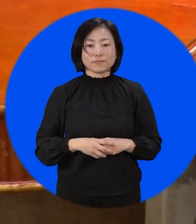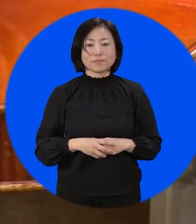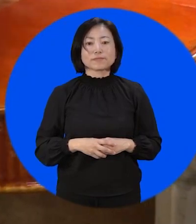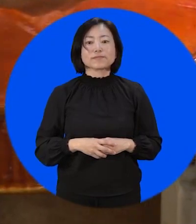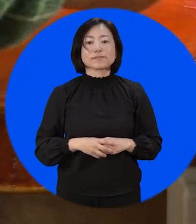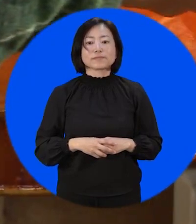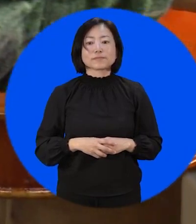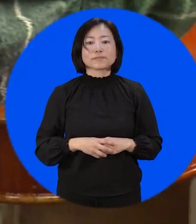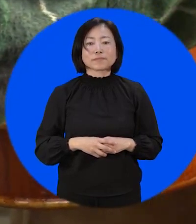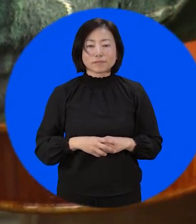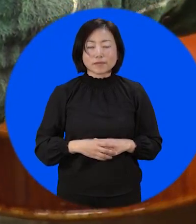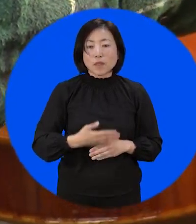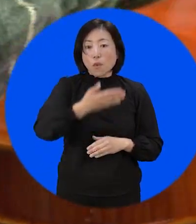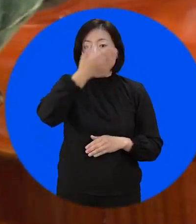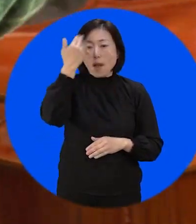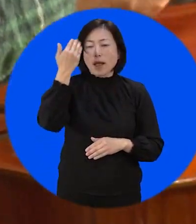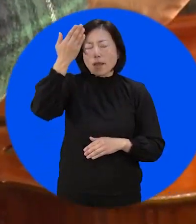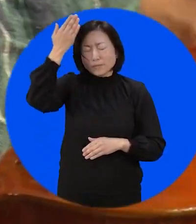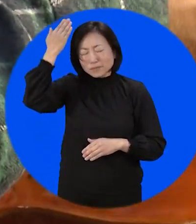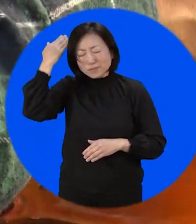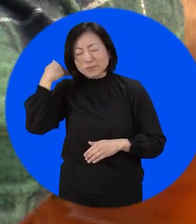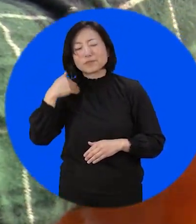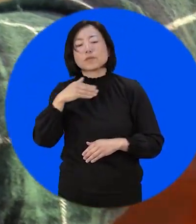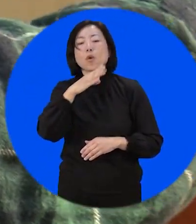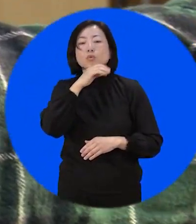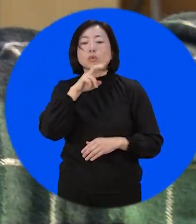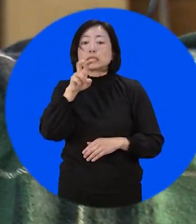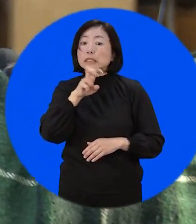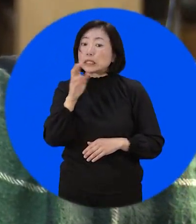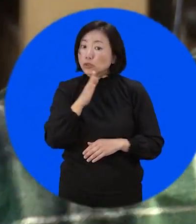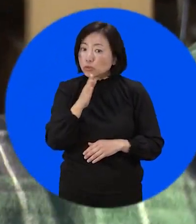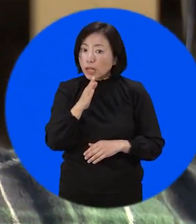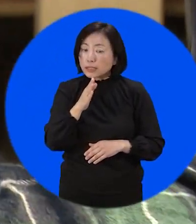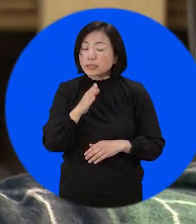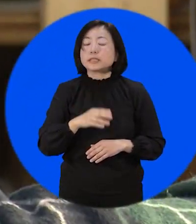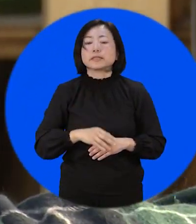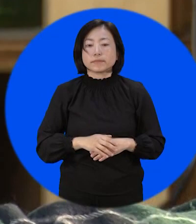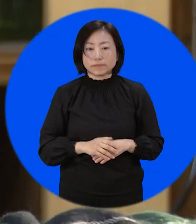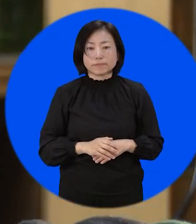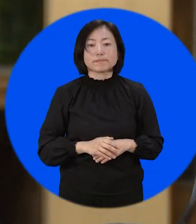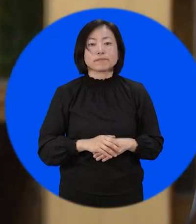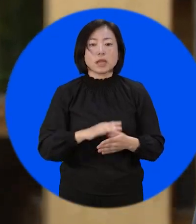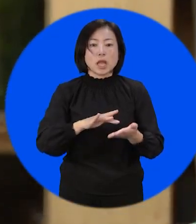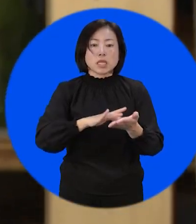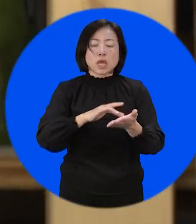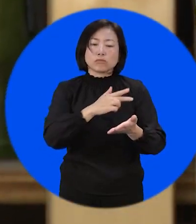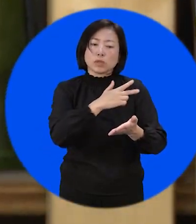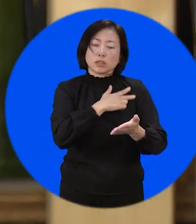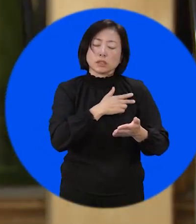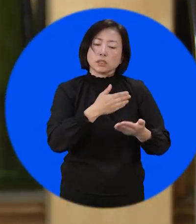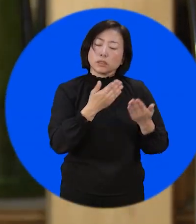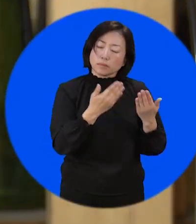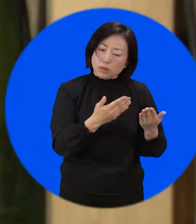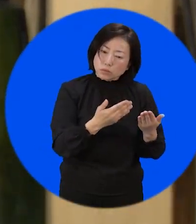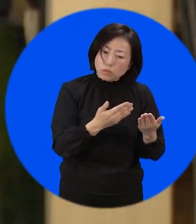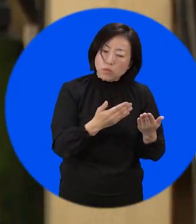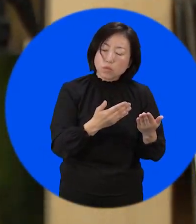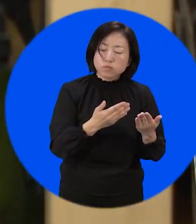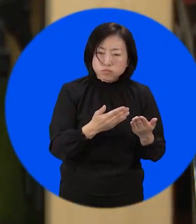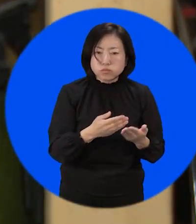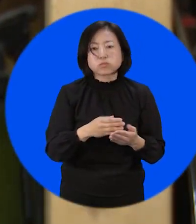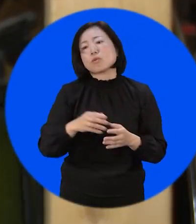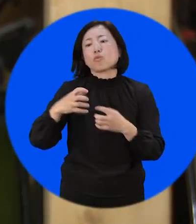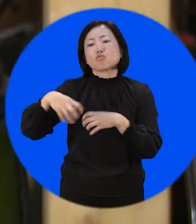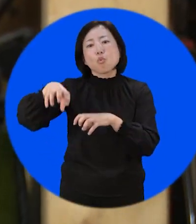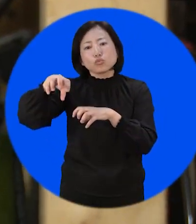自分の本当にやりたい仕事を見出せずにいた20歳くらいの頃、薬剤師や動物園の飼育係にな